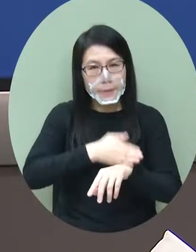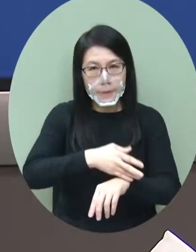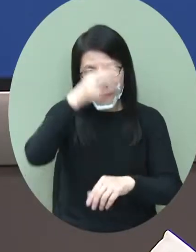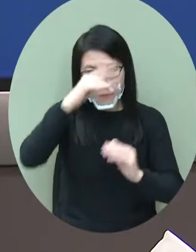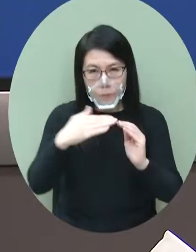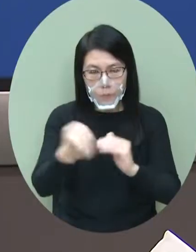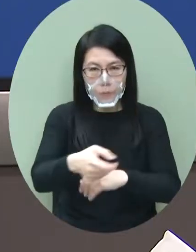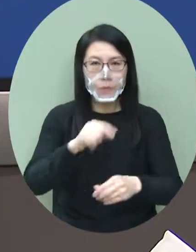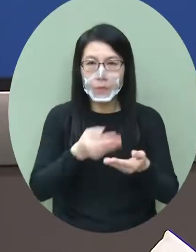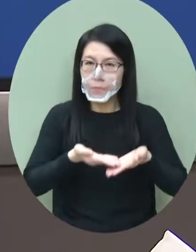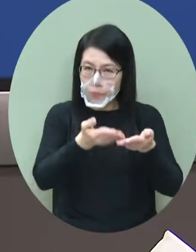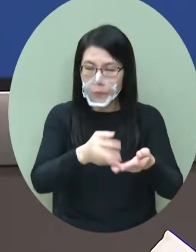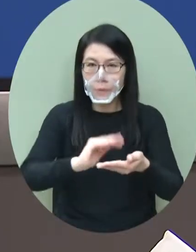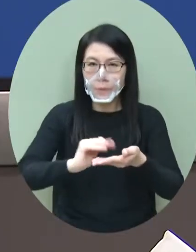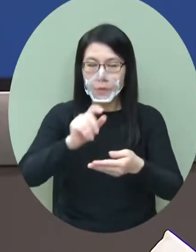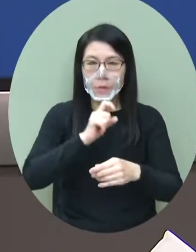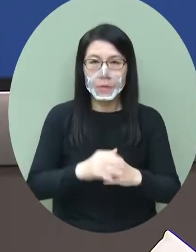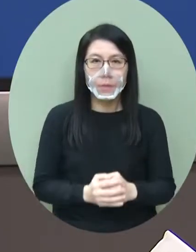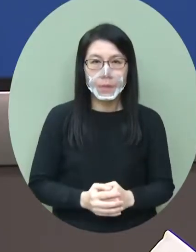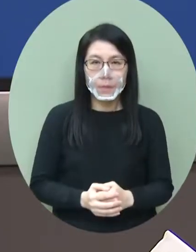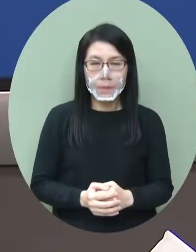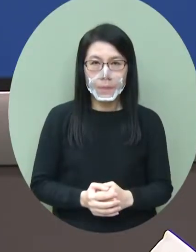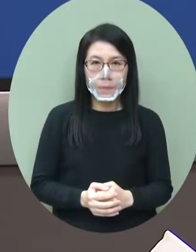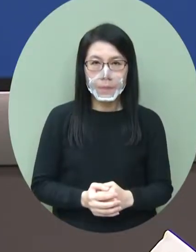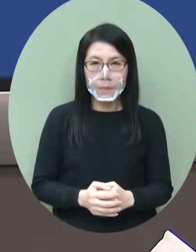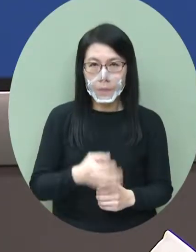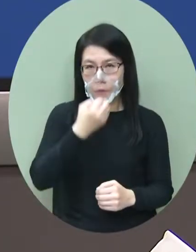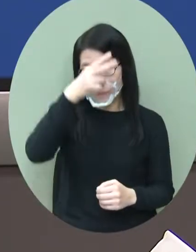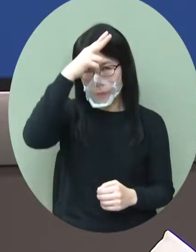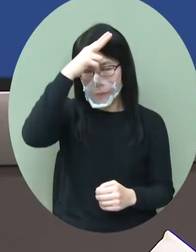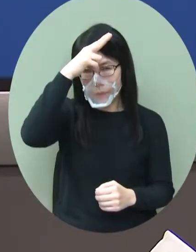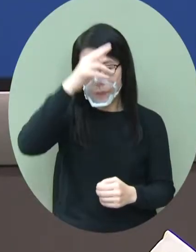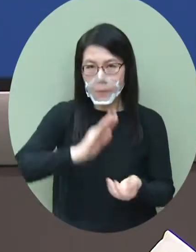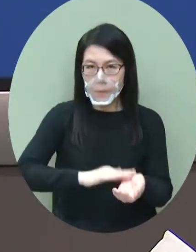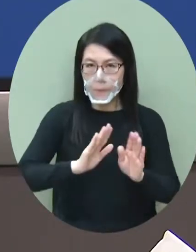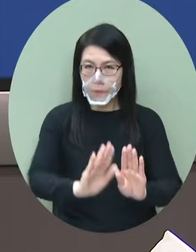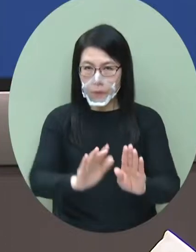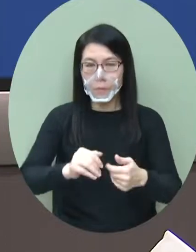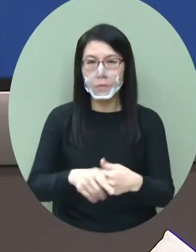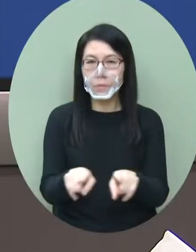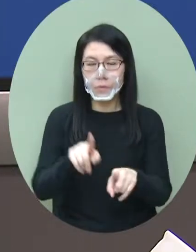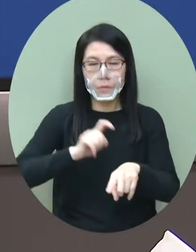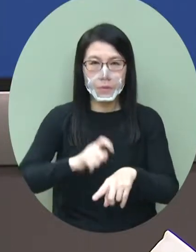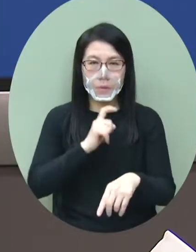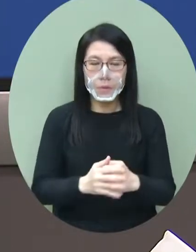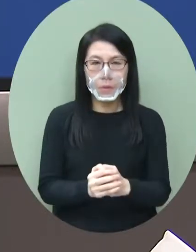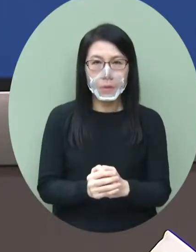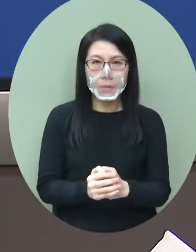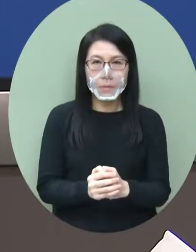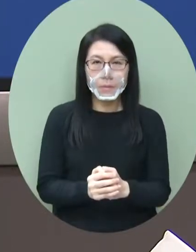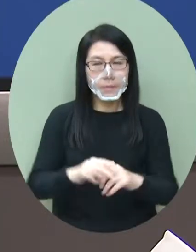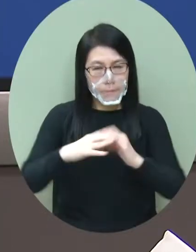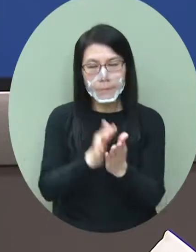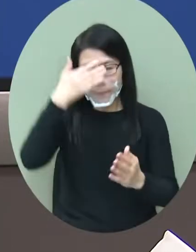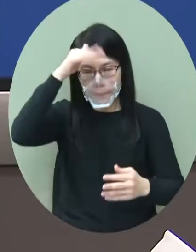运房局局长呢，也会跟大家详细的交代。特区政府呢，在抗疫的同时，我